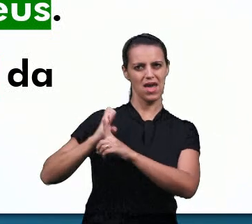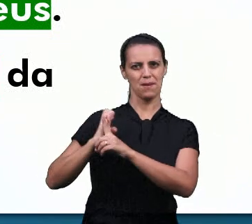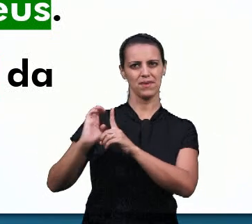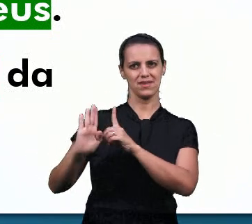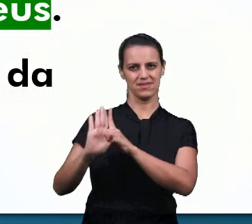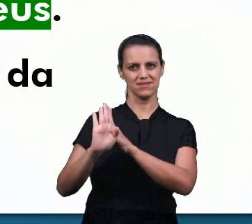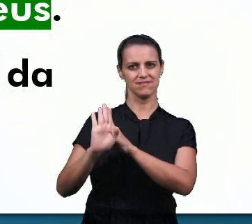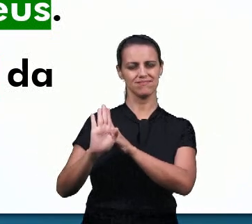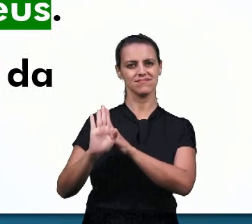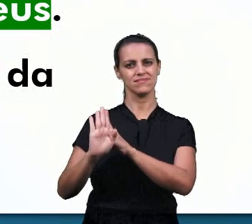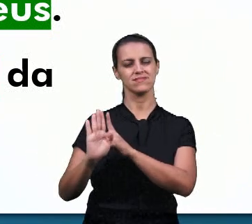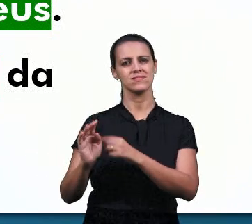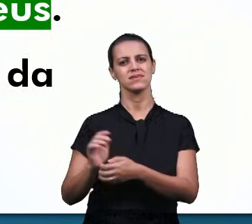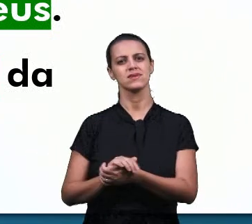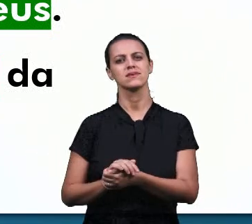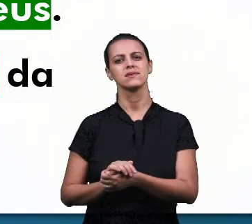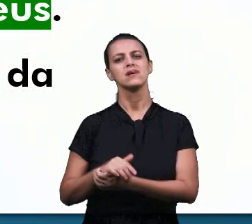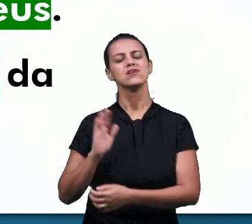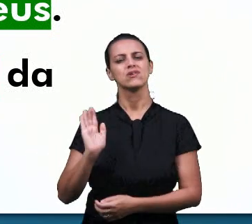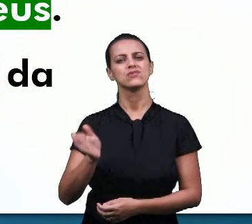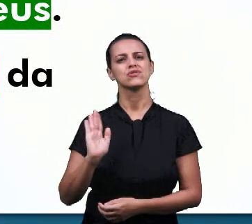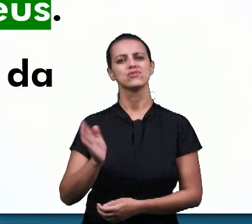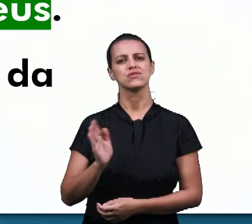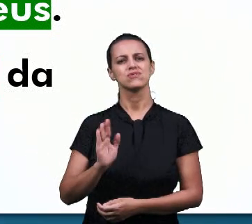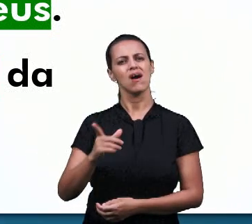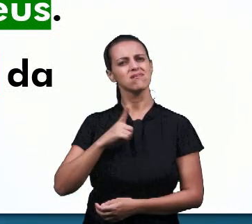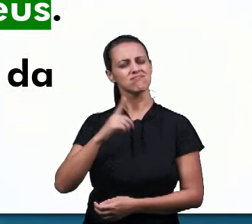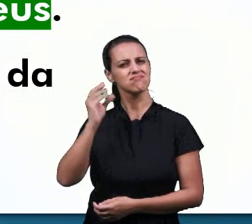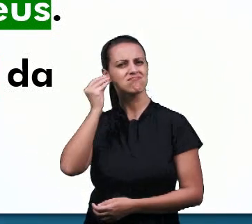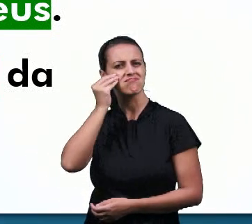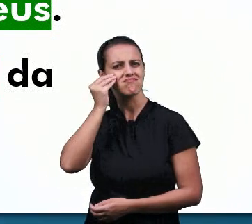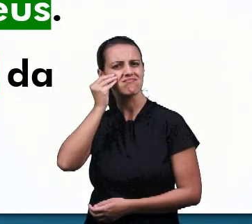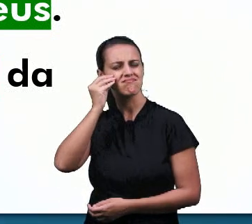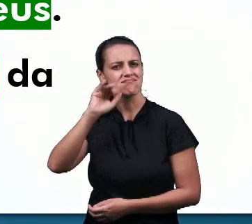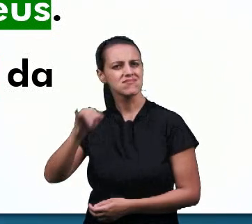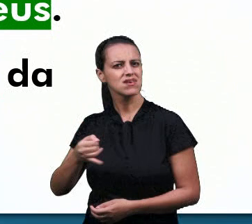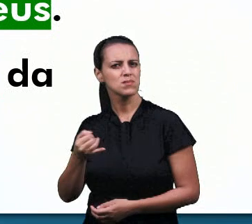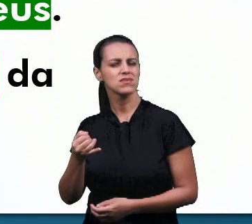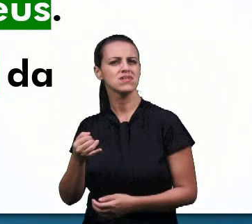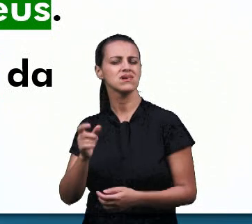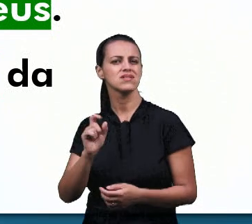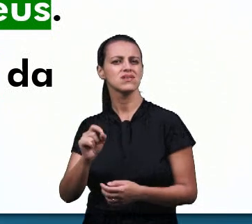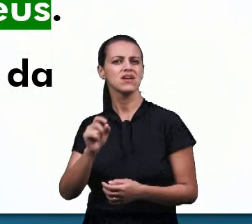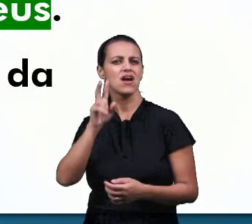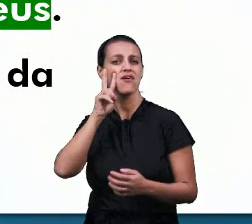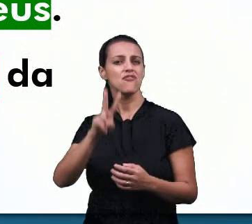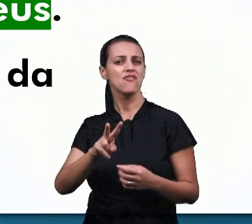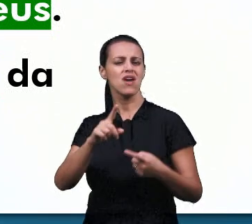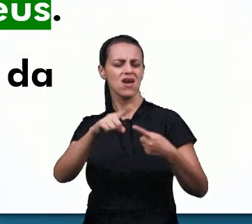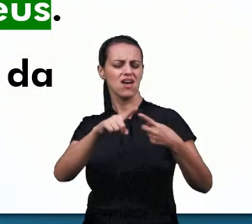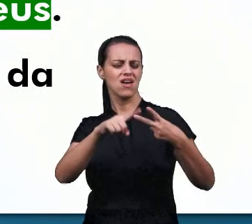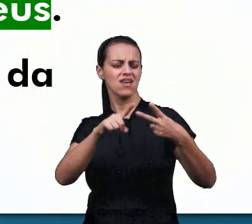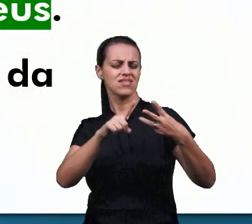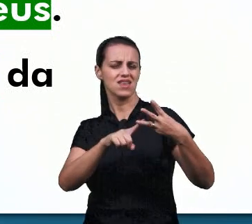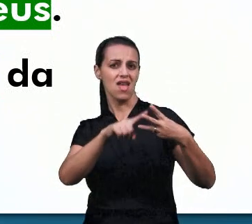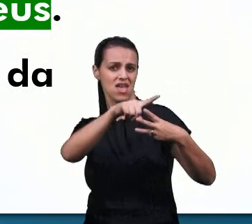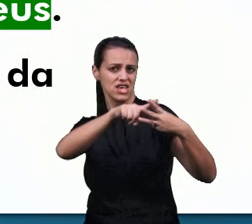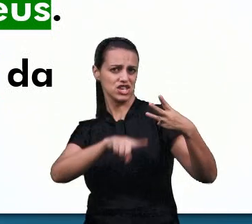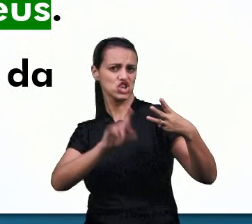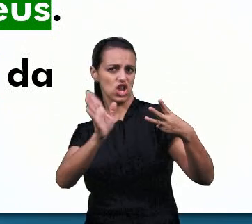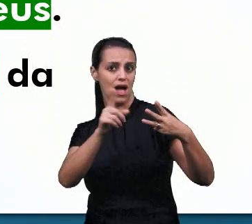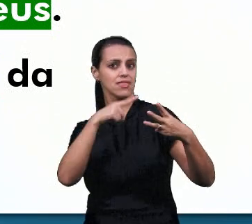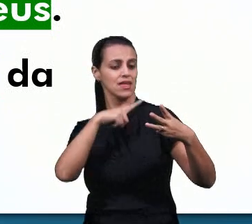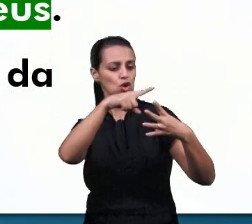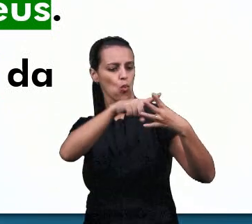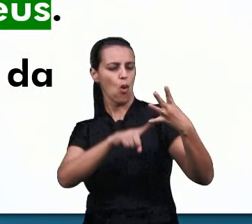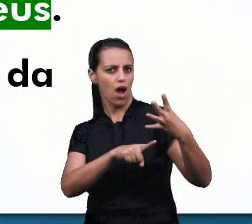biblique dominicale, nous avons eu l'opportunité de revoir 3 des 4 principes basiques de la réforme religieuse